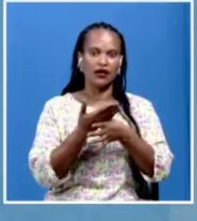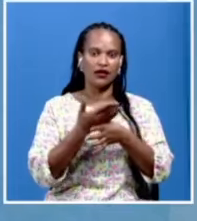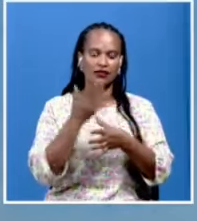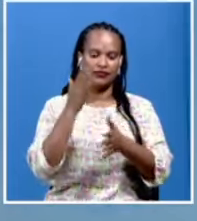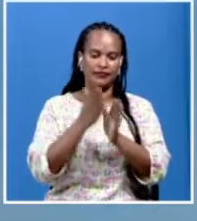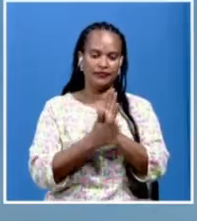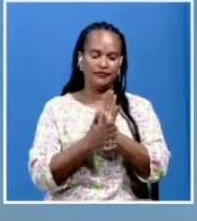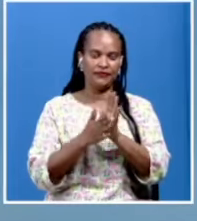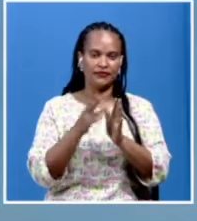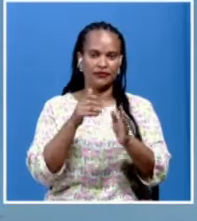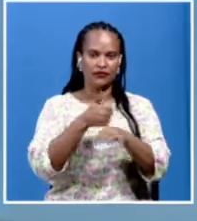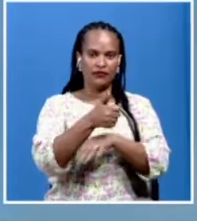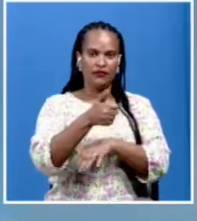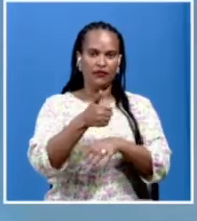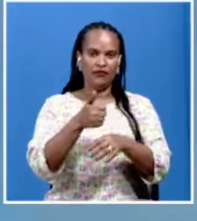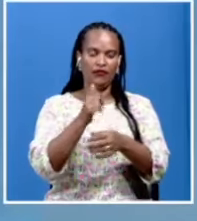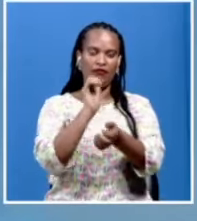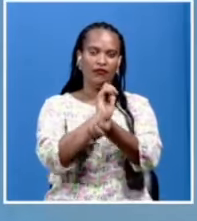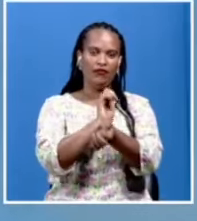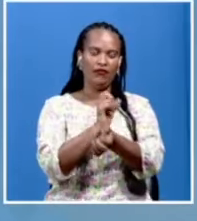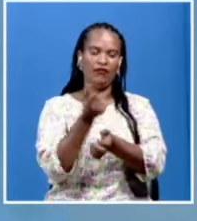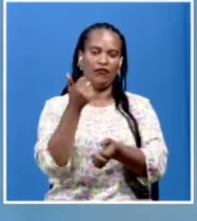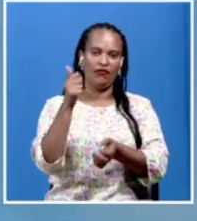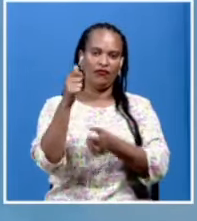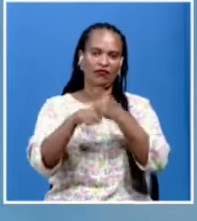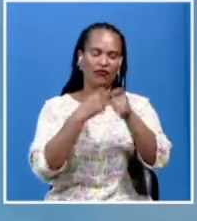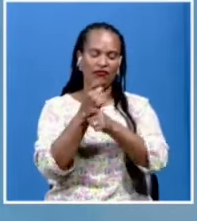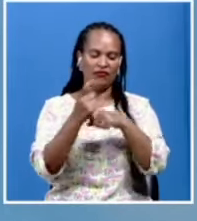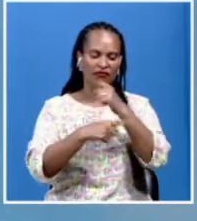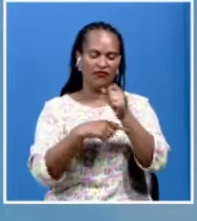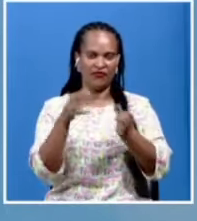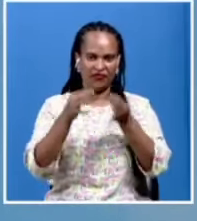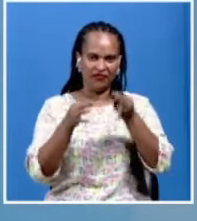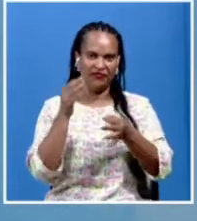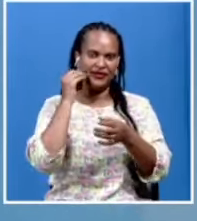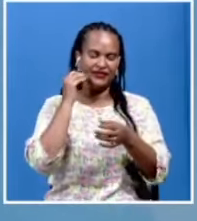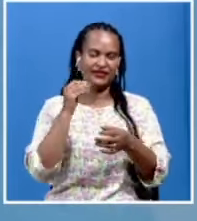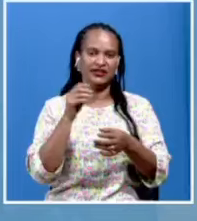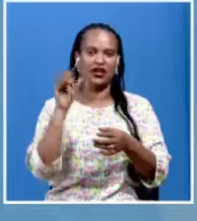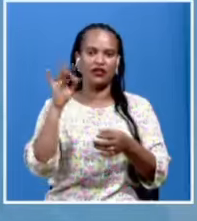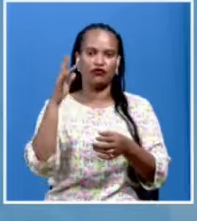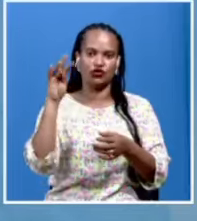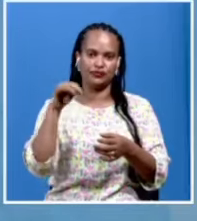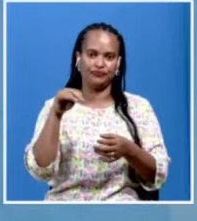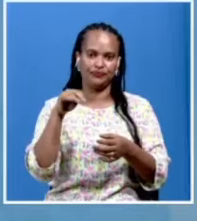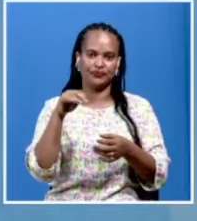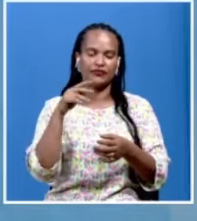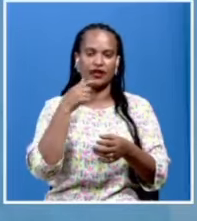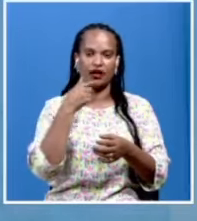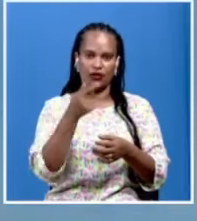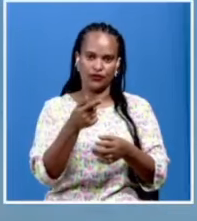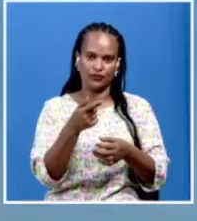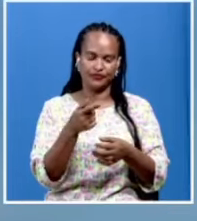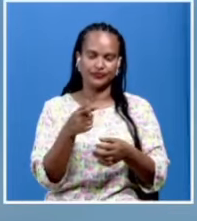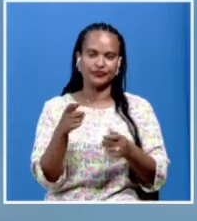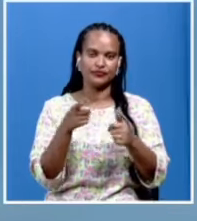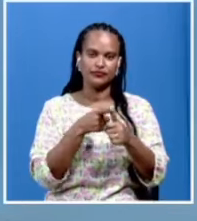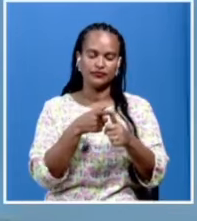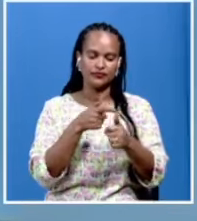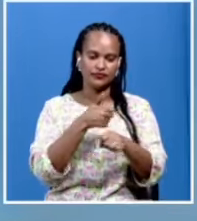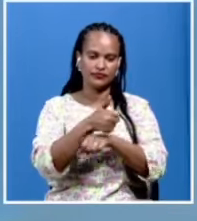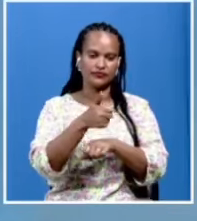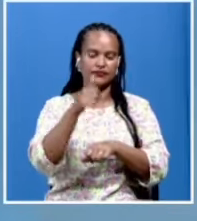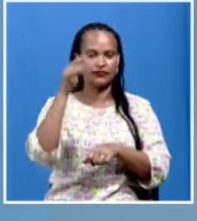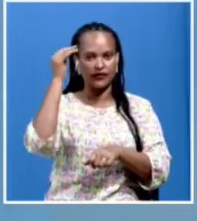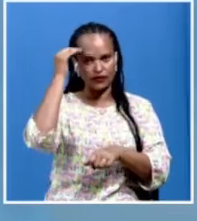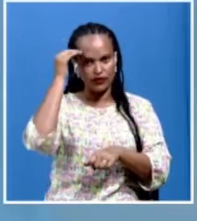ዝፈጸሙ ተኸሰስቲ ጽኑዕ ማእሰርቲ 10 ዓመት ክቕጽዑ ከም ዝፈረደ ቤት ፍርዲ ወረዳ ጋንታ ኣፉሽሚ ነዚሉ ዘሎም ቀዳማይ ተኸሳሲ